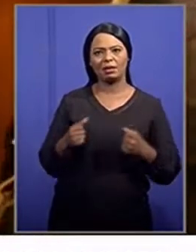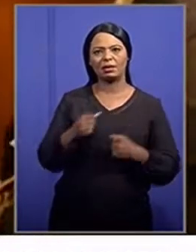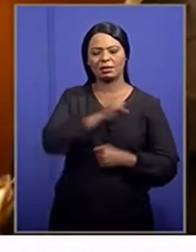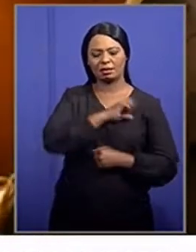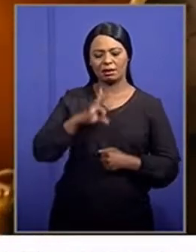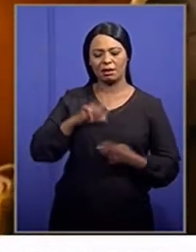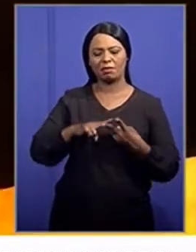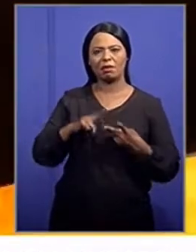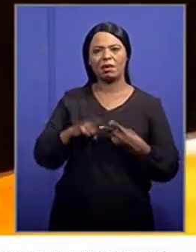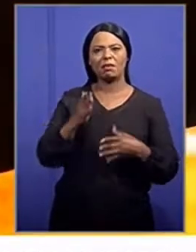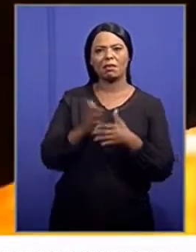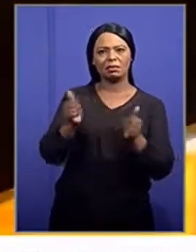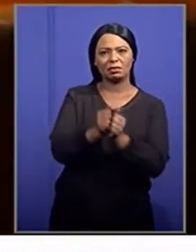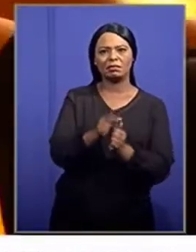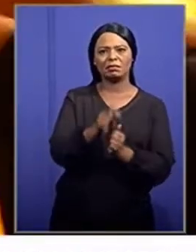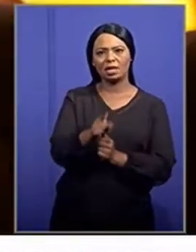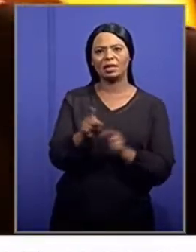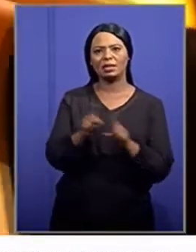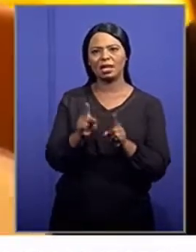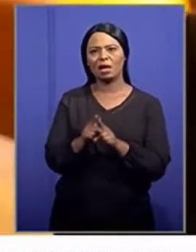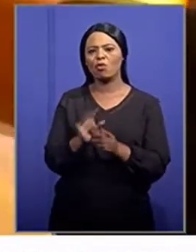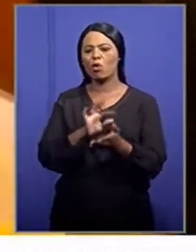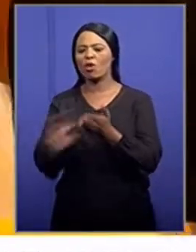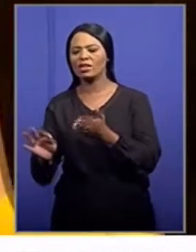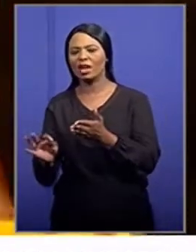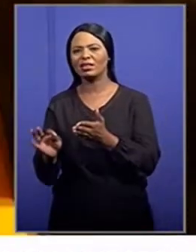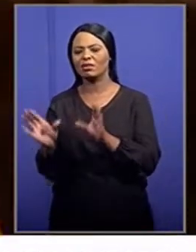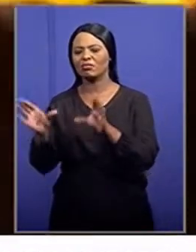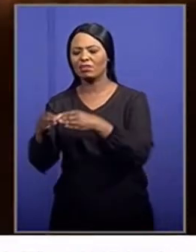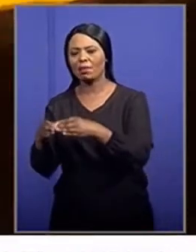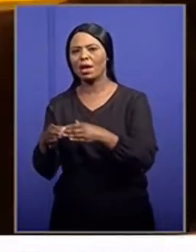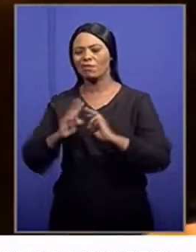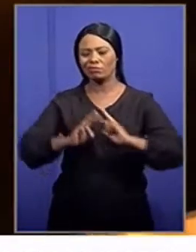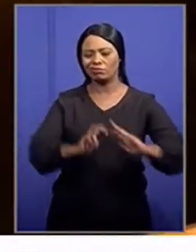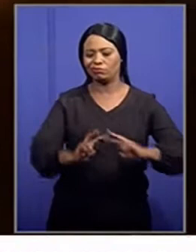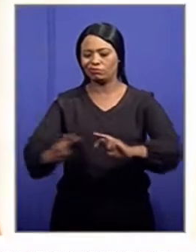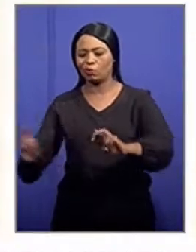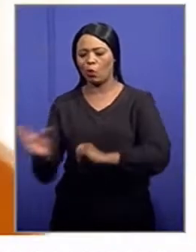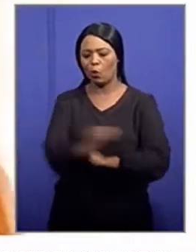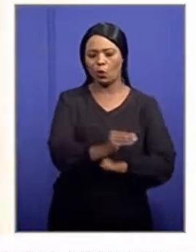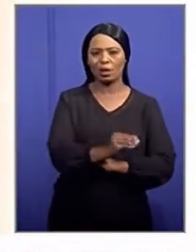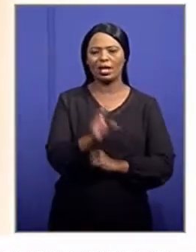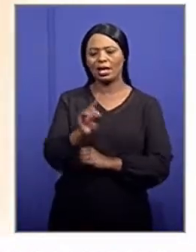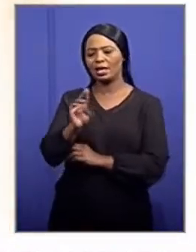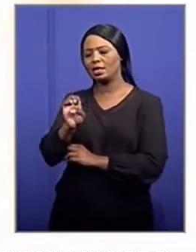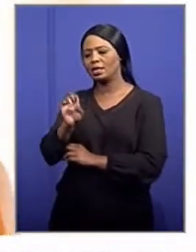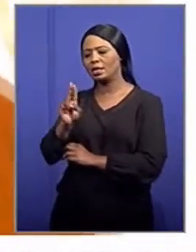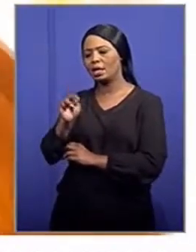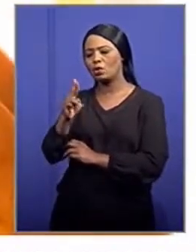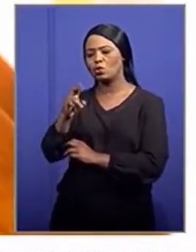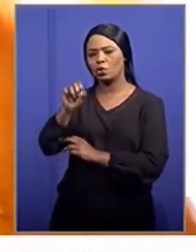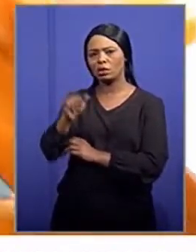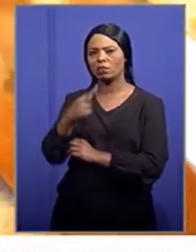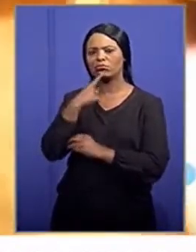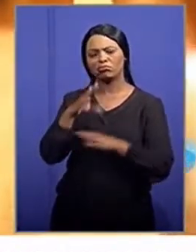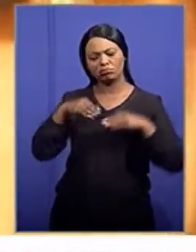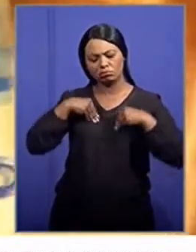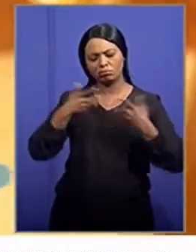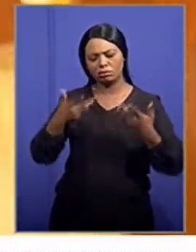ba amegago bomenetša kabong ya dithendara. Mokgatlo wa bašomi ba maphelo wa Tenosa o re o amogetše go fetiša ga molawana wa go